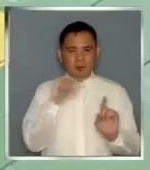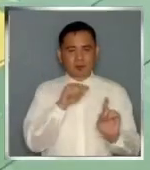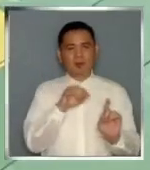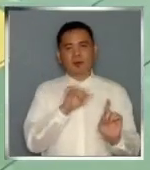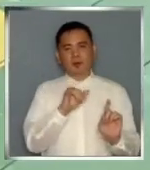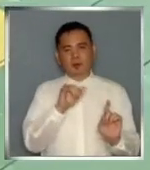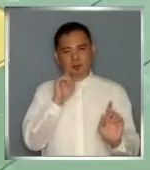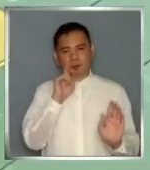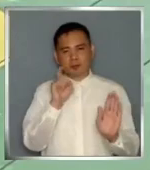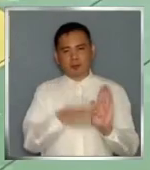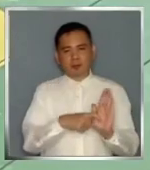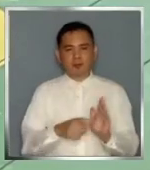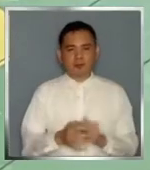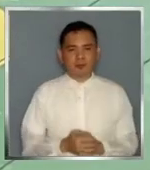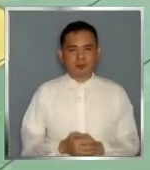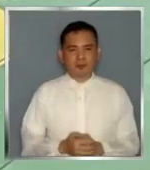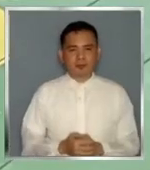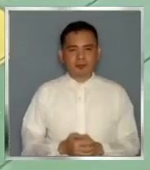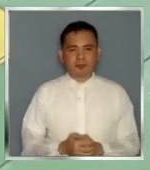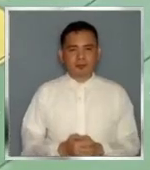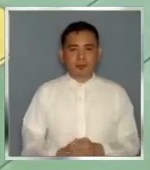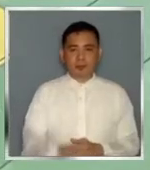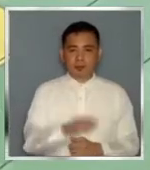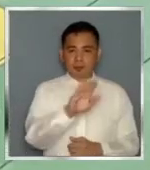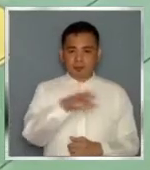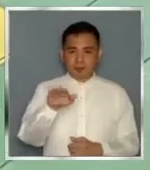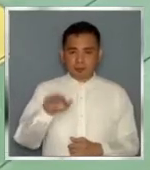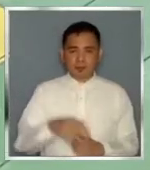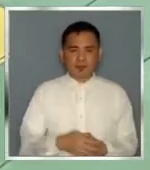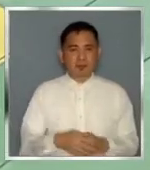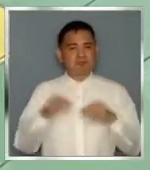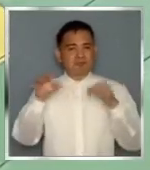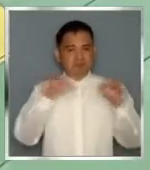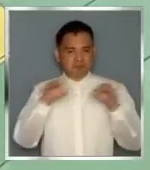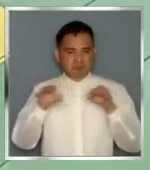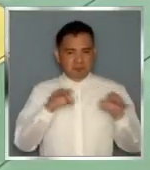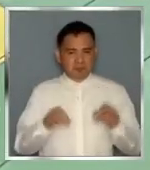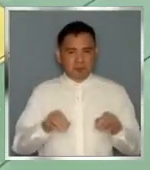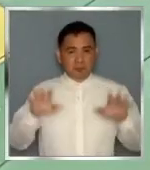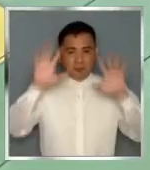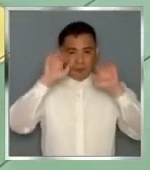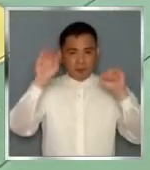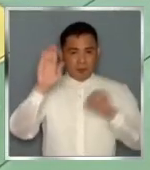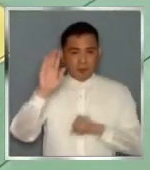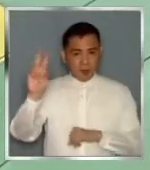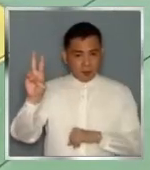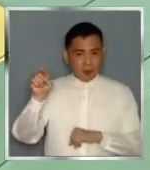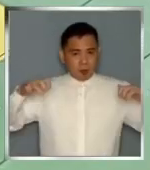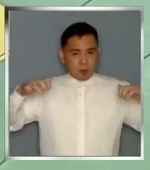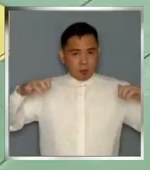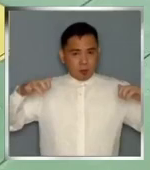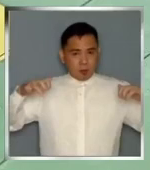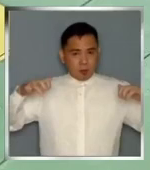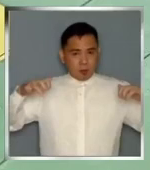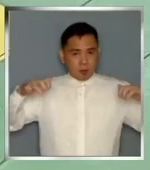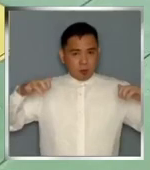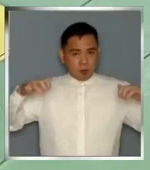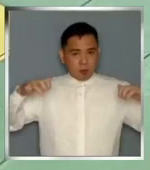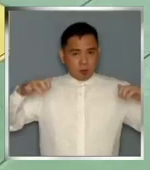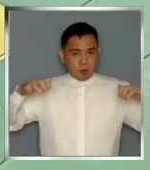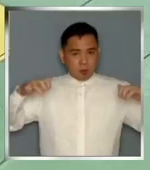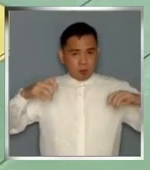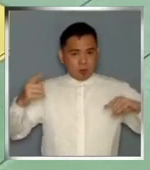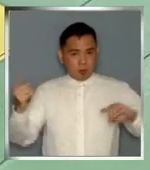Mga kapuso, kapag dumating na kasi si Pangulong Bongbong Marcos sa Batasan Pambansa, dederecho siya, dadaan siya doon